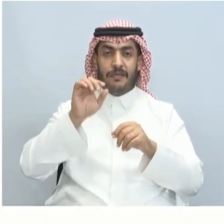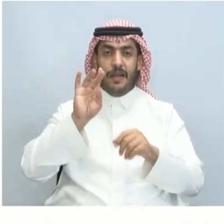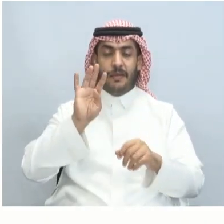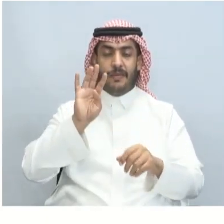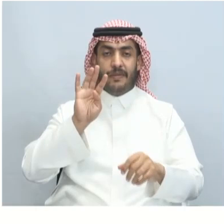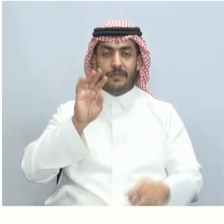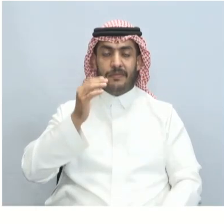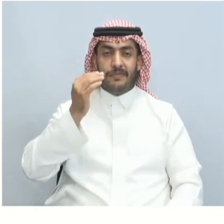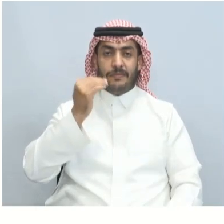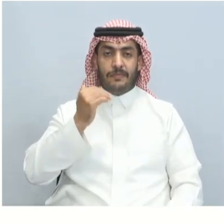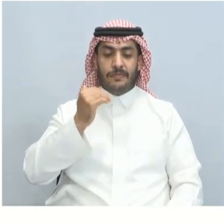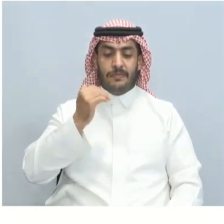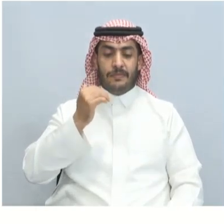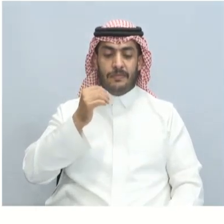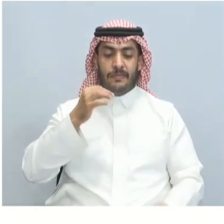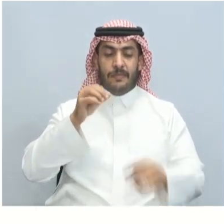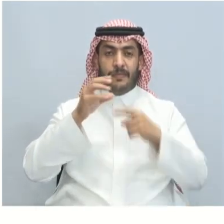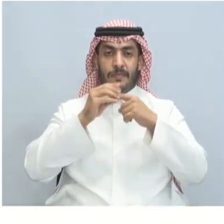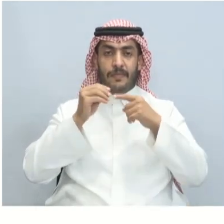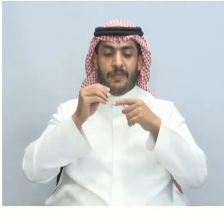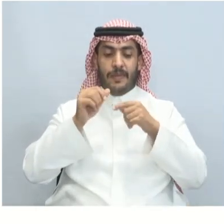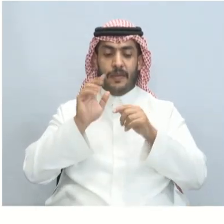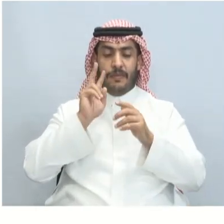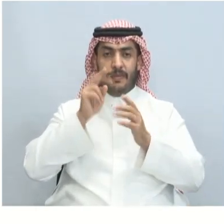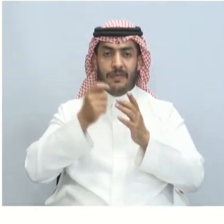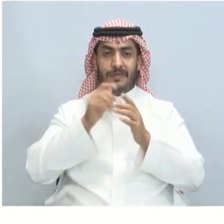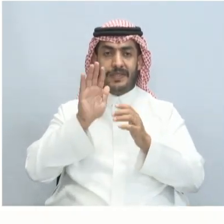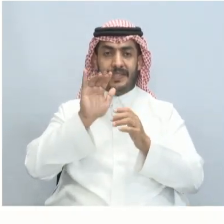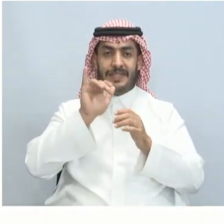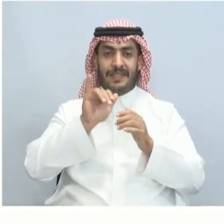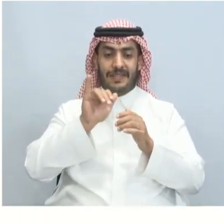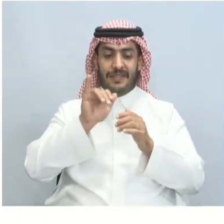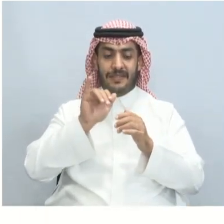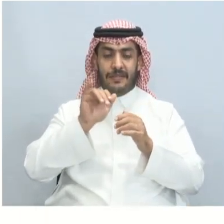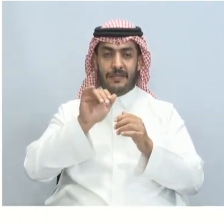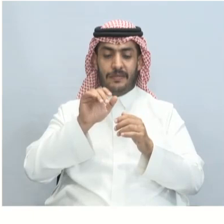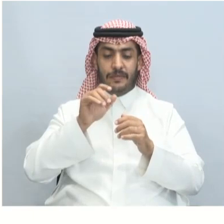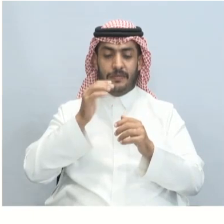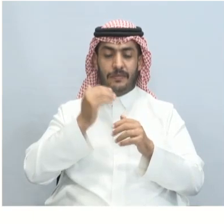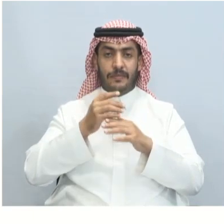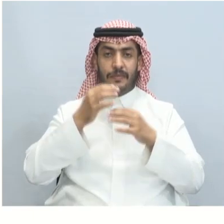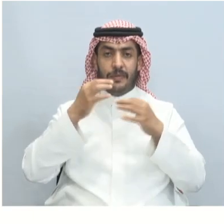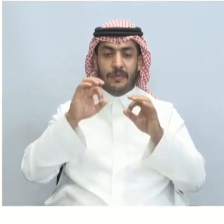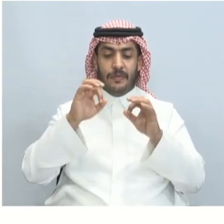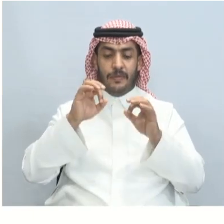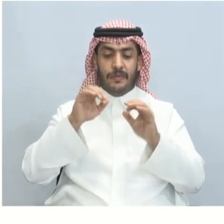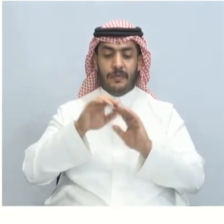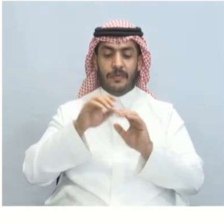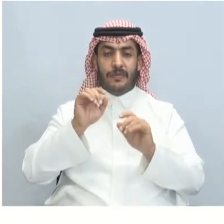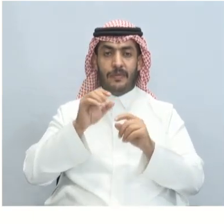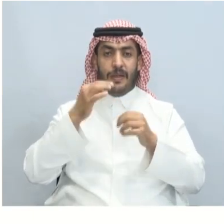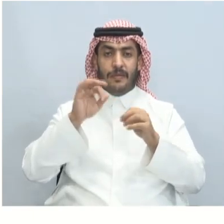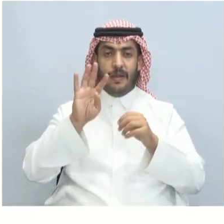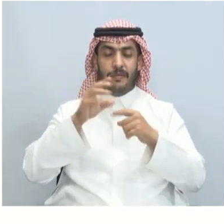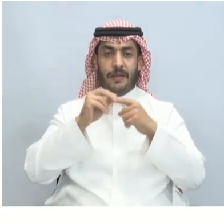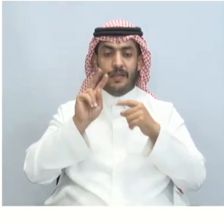4 اذا يعني نطرح اثنين من الاحداثي السيني اذا الاحداثي السيني للنقطه عين شرطه هو